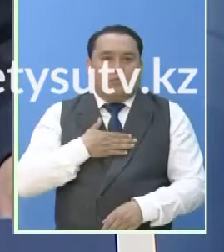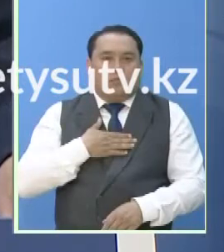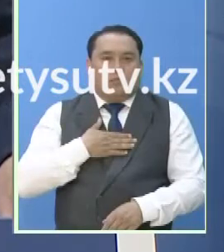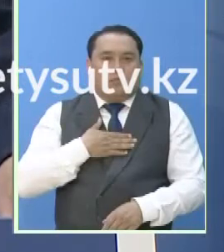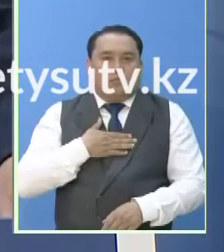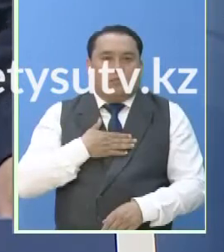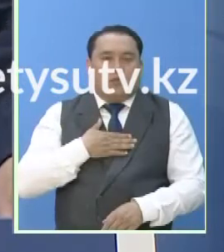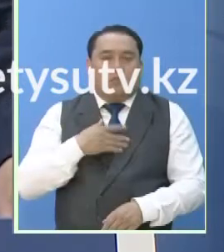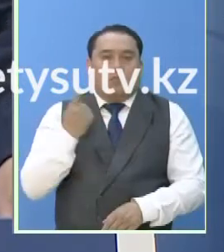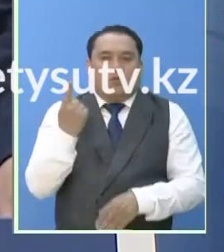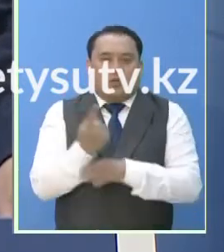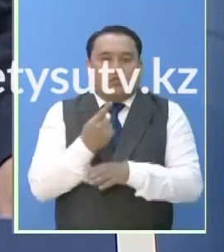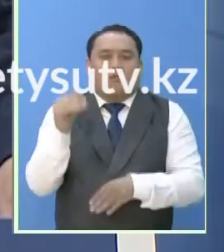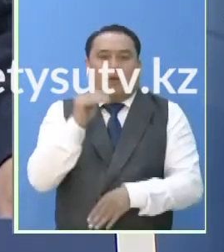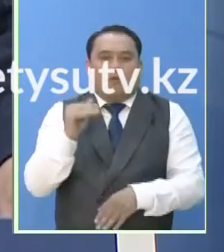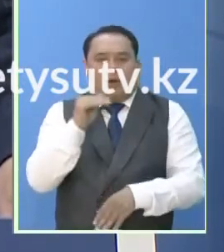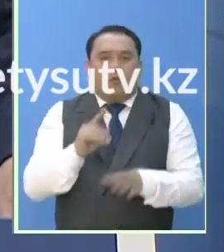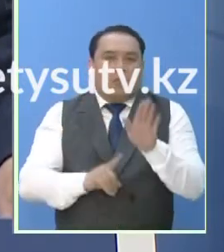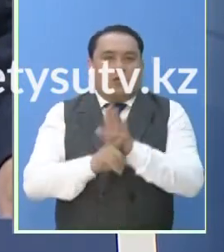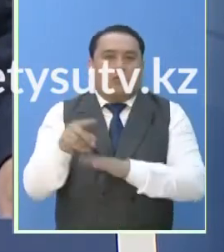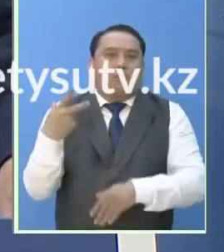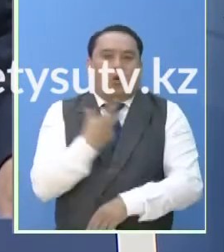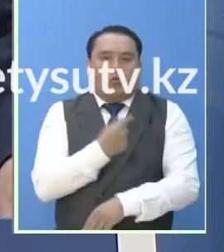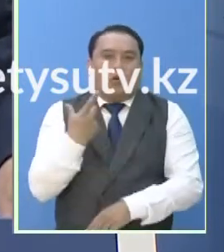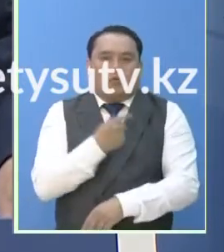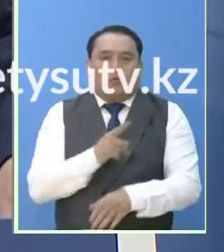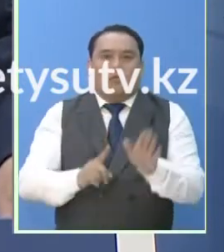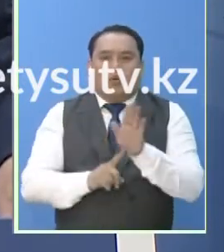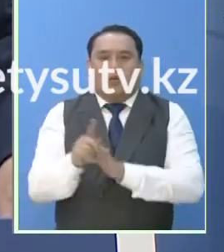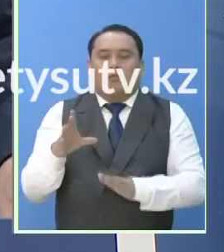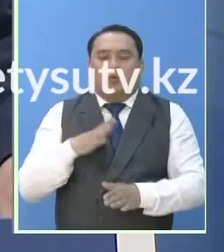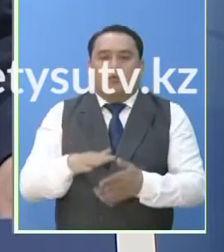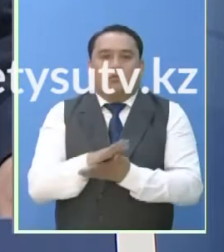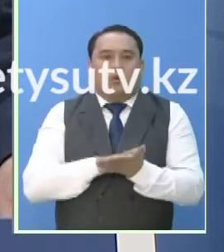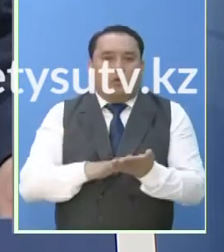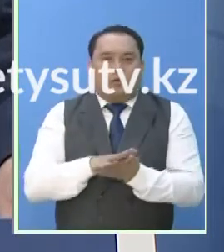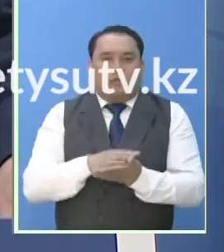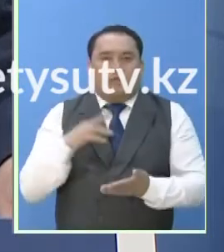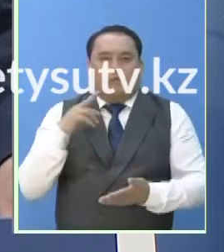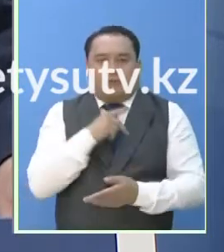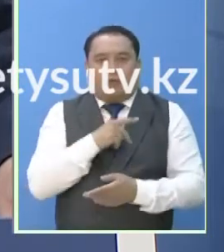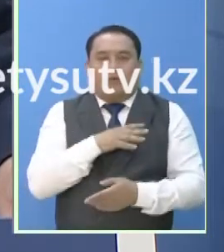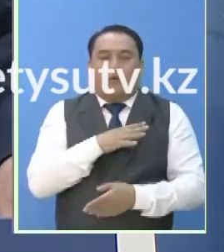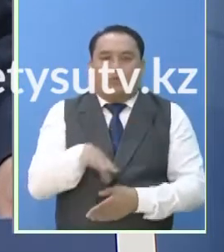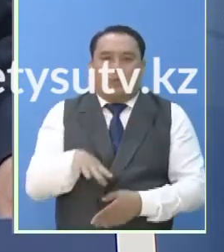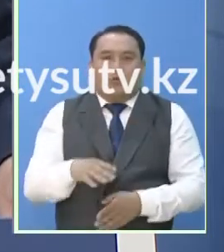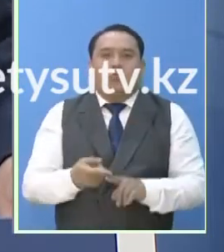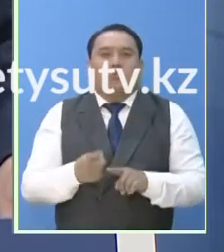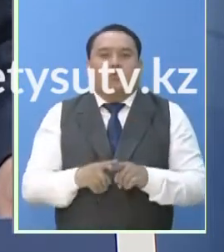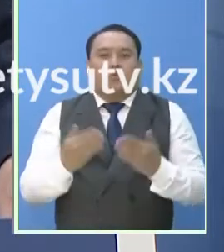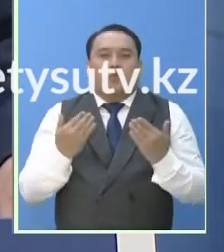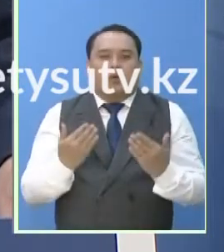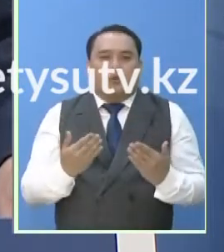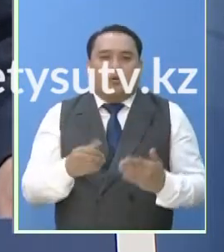қатарлар 1 ақпаннан бастап алып жатыр. Сондықтан ешқандай жаңа кері әсер болмағаннан кейін мен әлде болса да